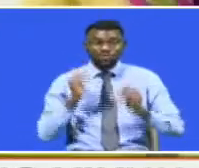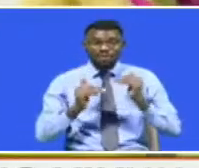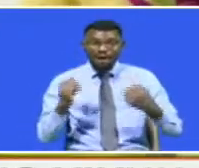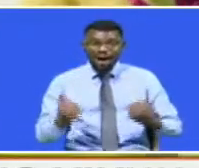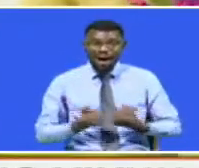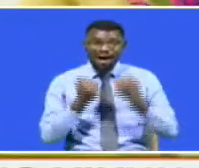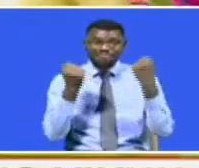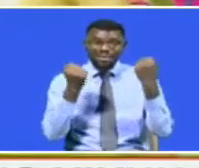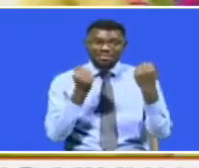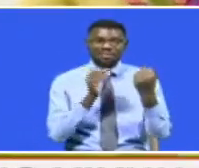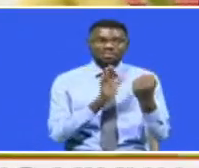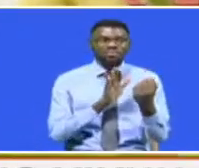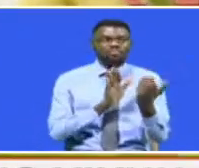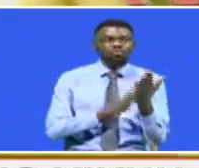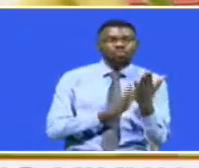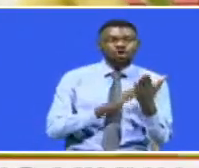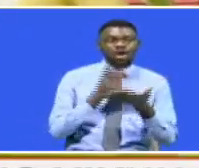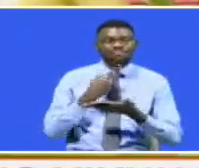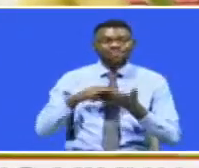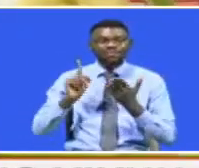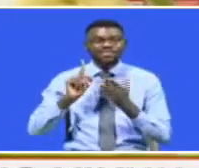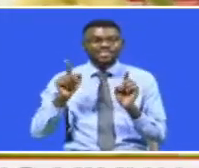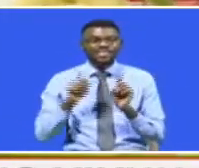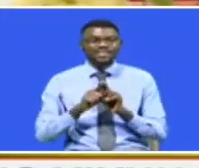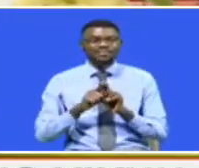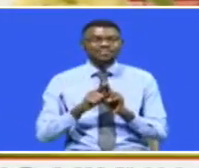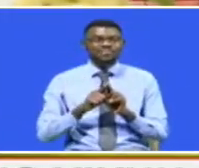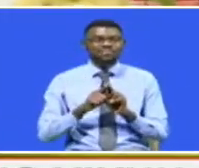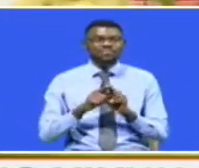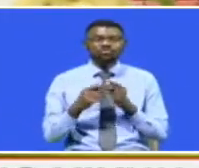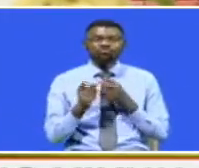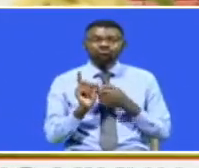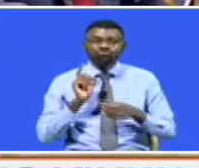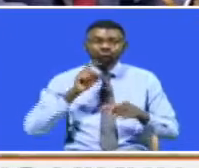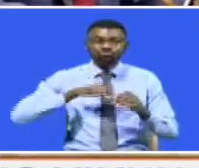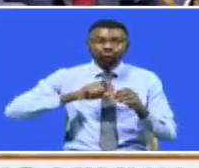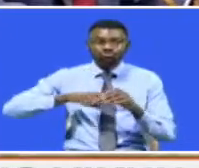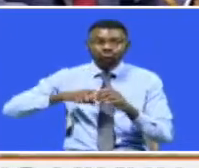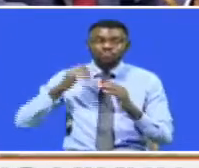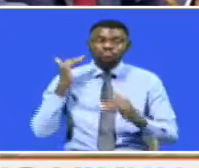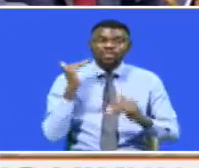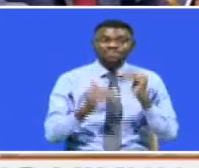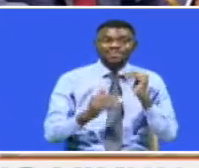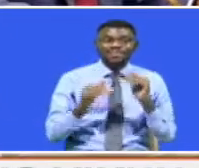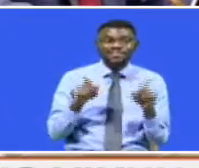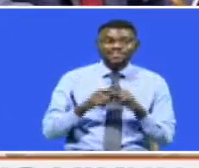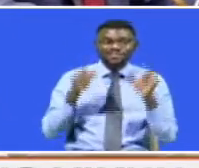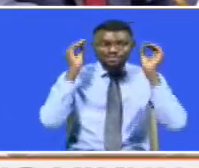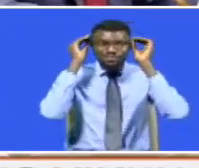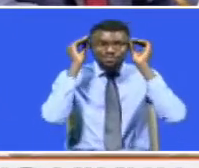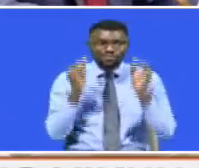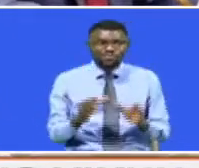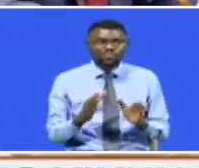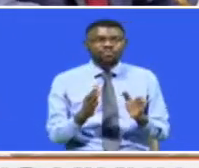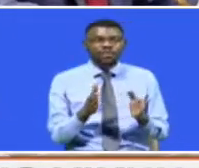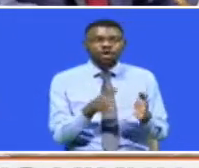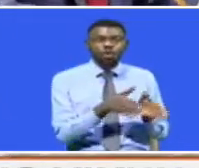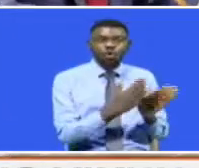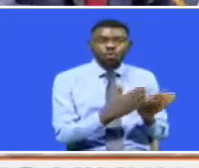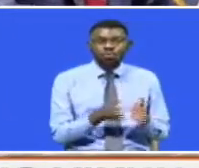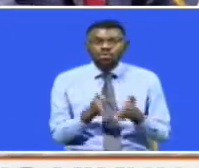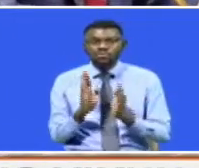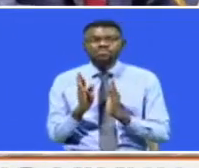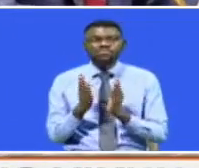mapendekezo yatatekelezwa. Mbali na kuboresha alama ya kujiunga na chuo kikuu, wanafunzi aidha watapata fursa ya